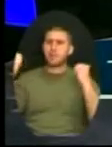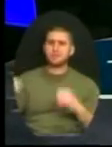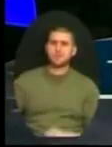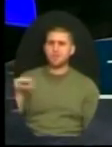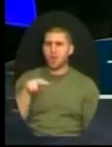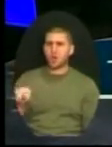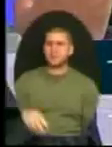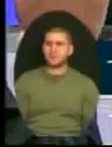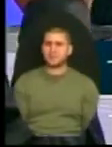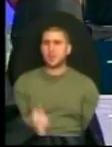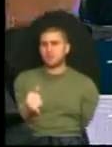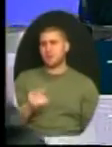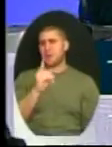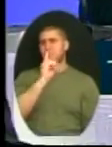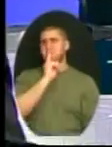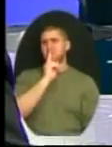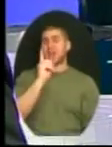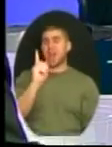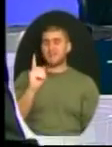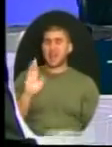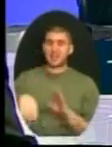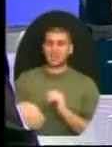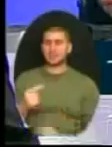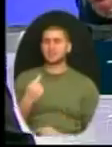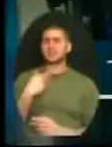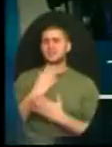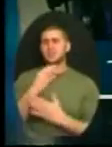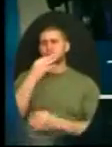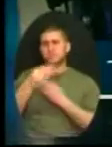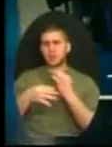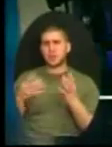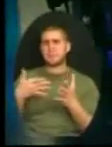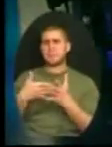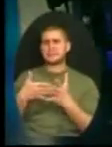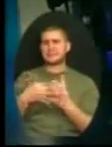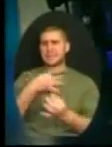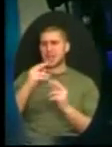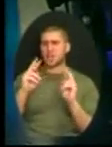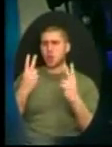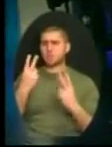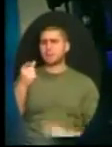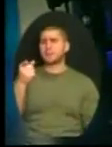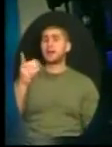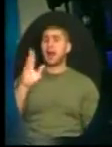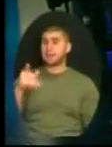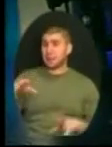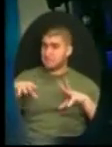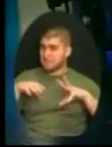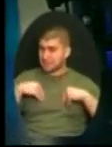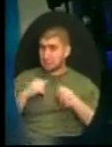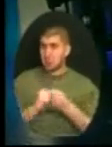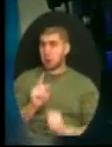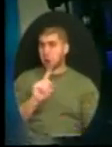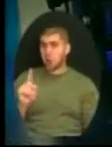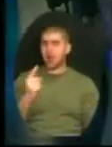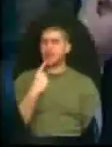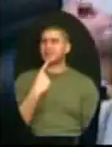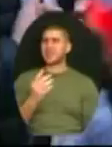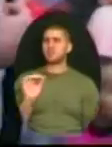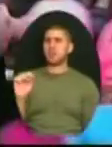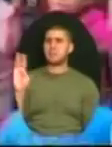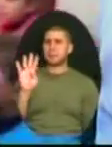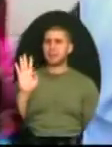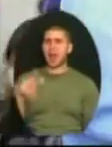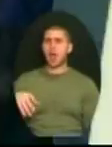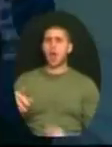השנה. הוא בשתיקה עכשיו. הוא עכשיו בשתיקה, אבל הוא היה חסר. המשכנו לשאול באמצעות מנחם לזר, האם אתה מסכים או לא מסכים לטענות נתניהו